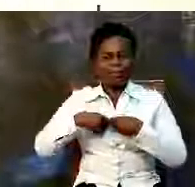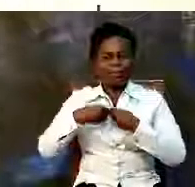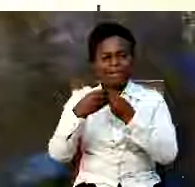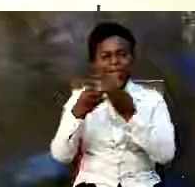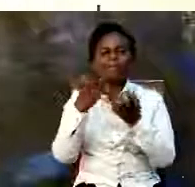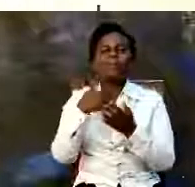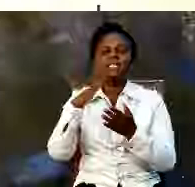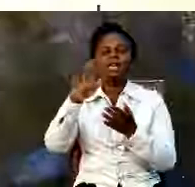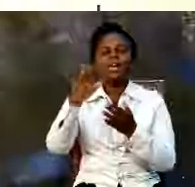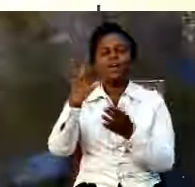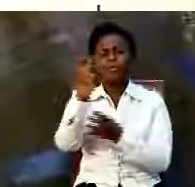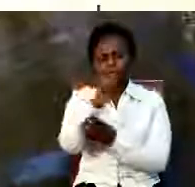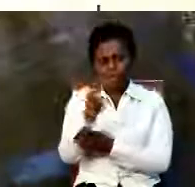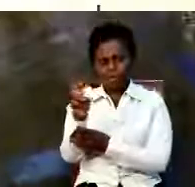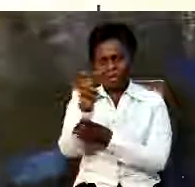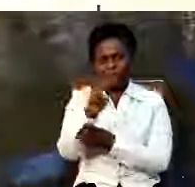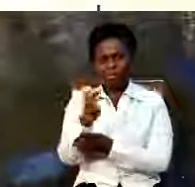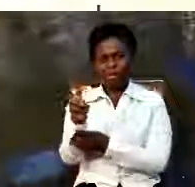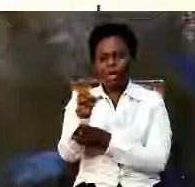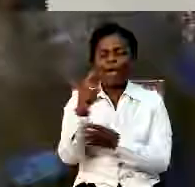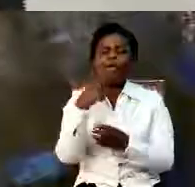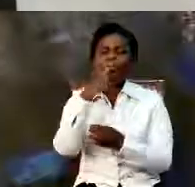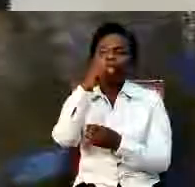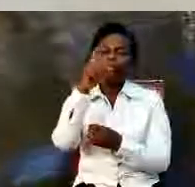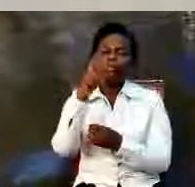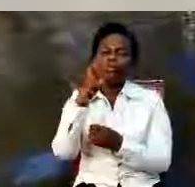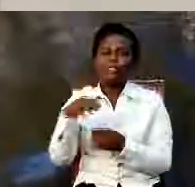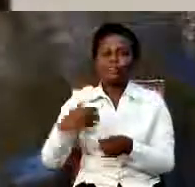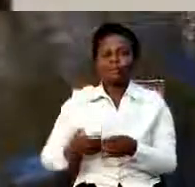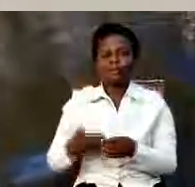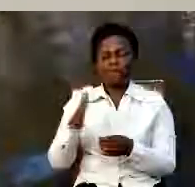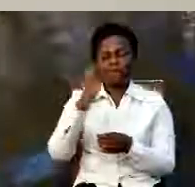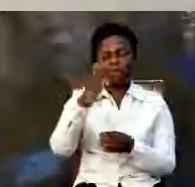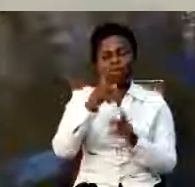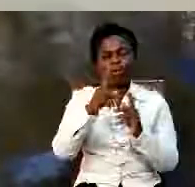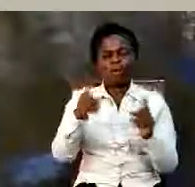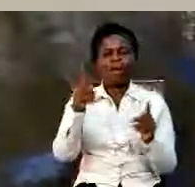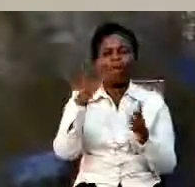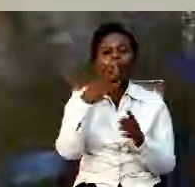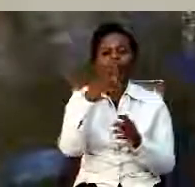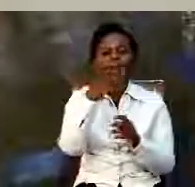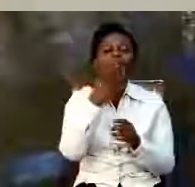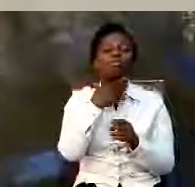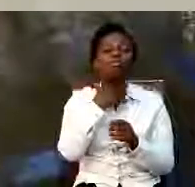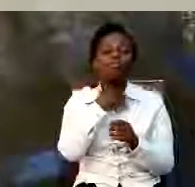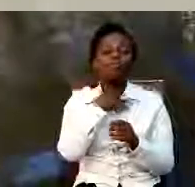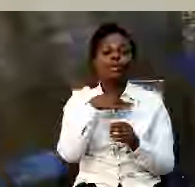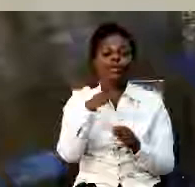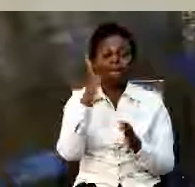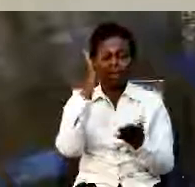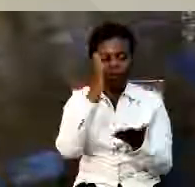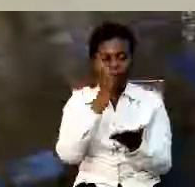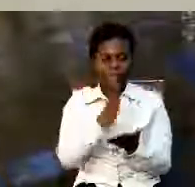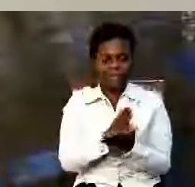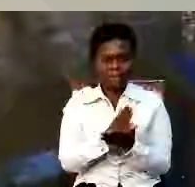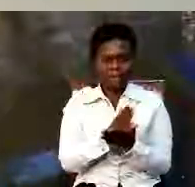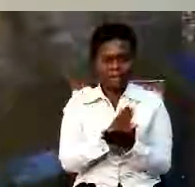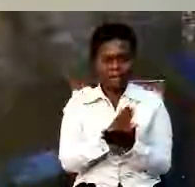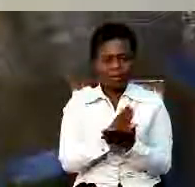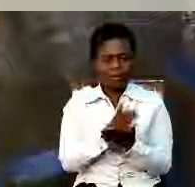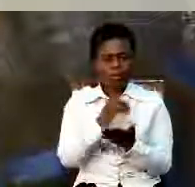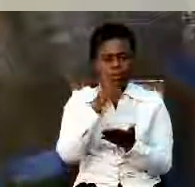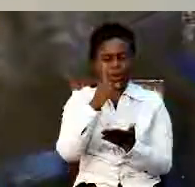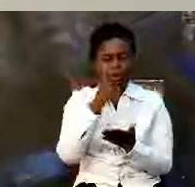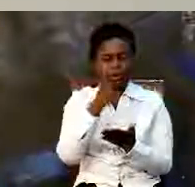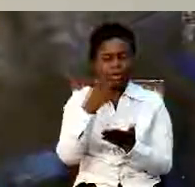na kulindwa? Muulize mke wako kama unataka kujihakikishia. Kuhisi kuwa mtu anajali kwa